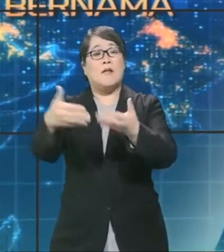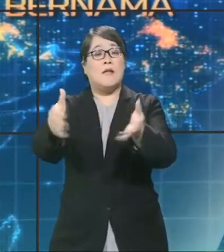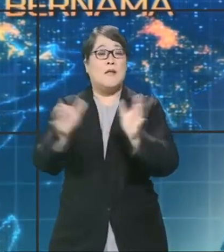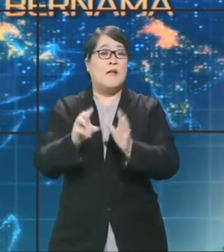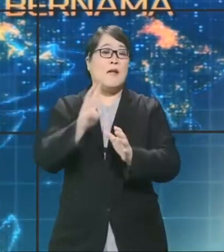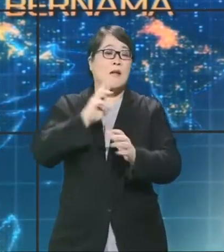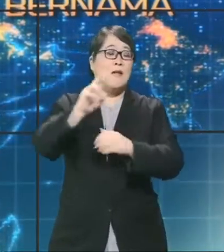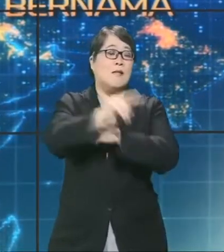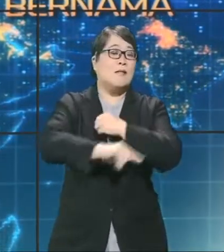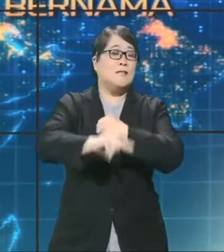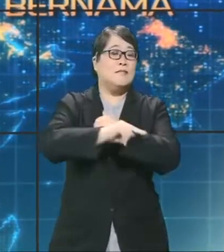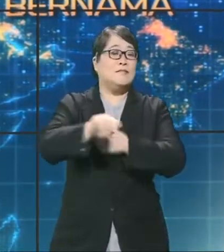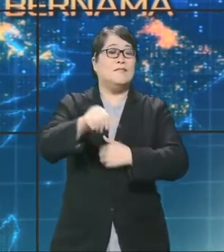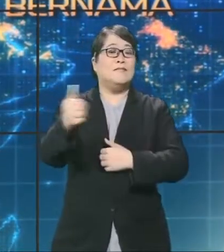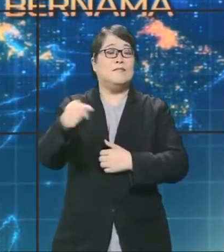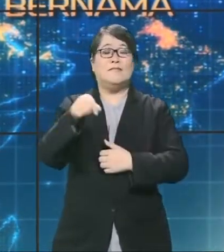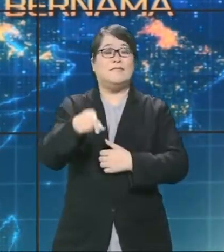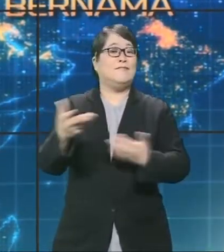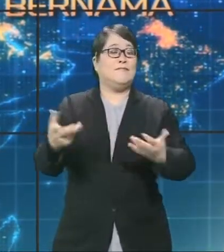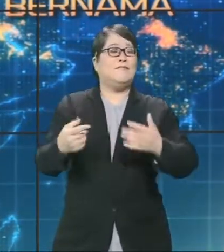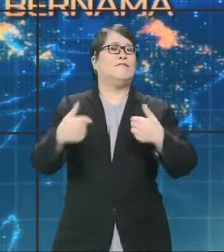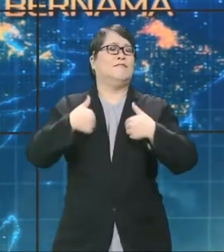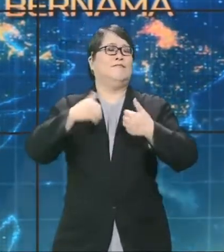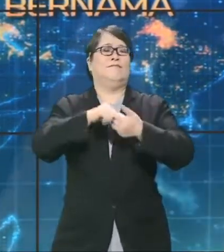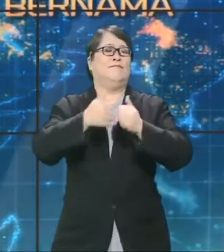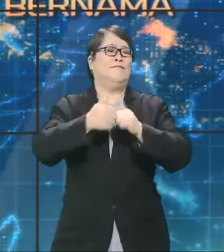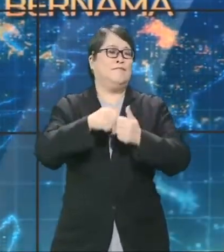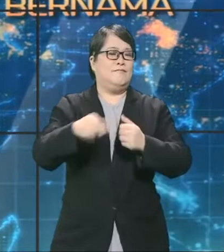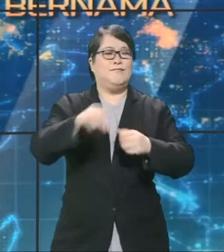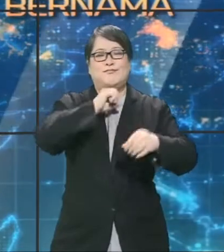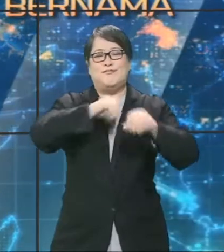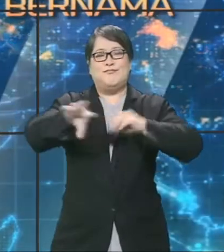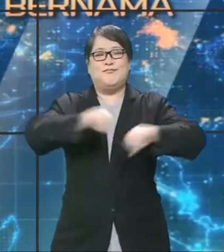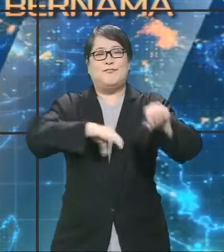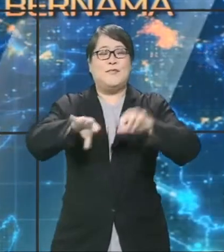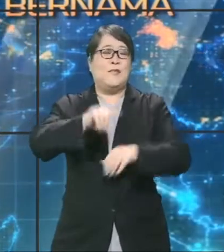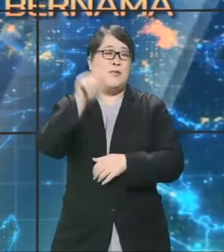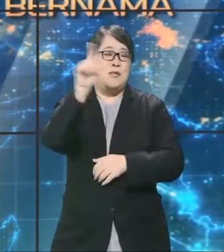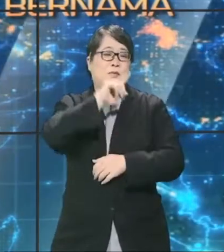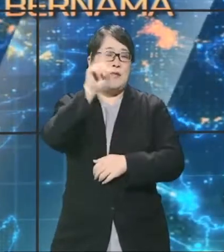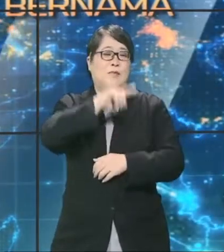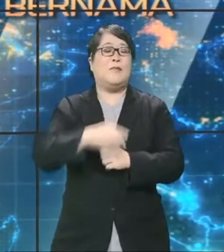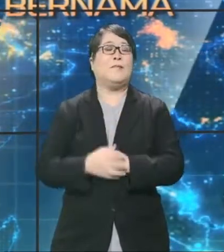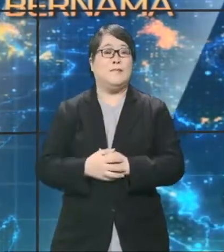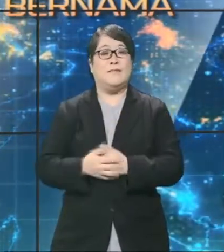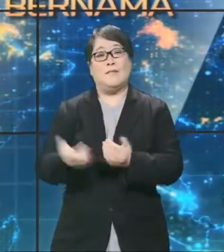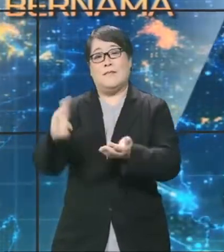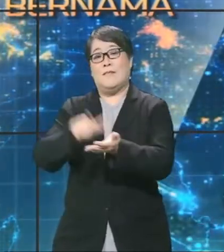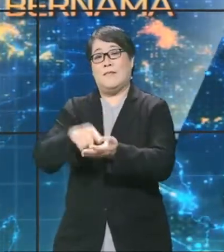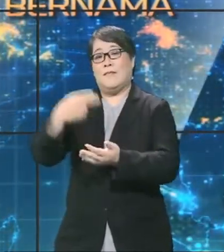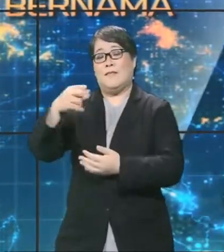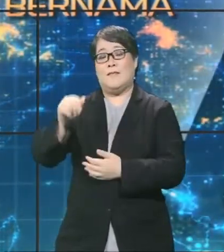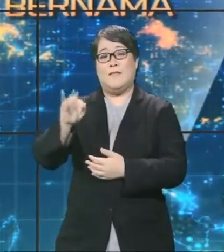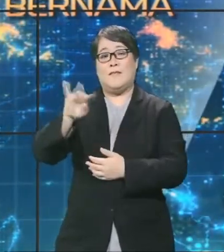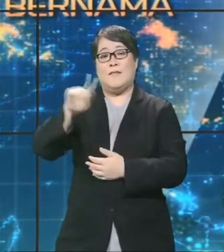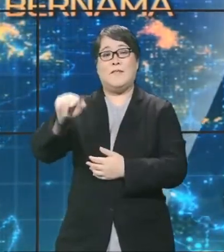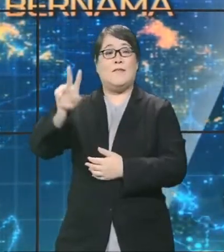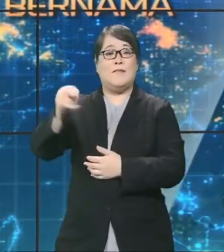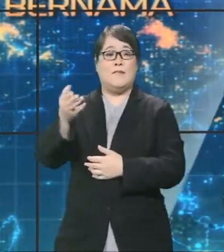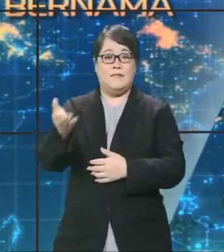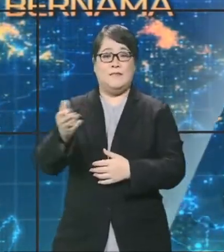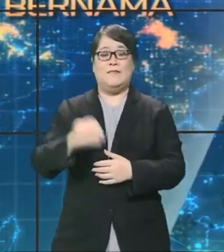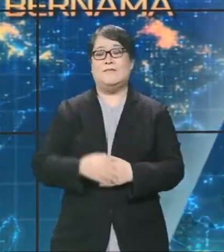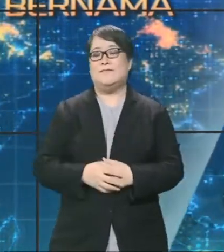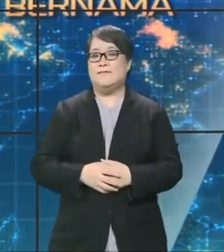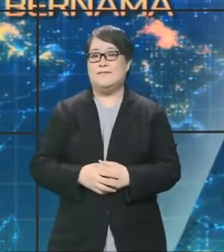stesen janakuasa dan empangan di negeri-negeri lain ekoran masalah sampah domestik yang teruk. Ikuti laporan Hafizuddin